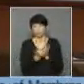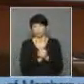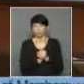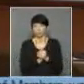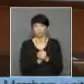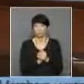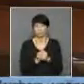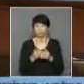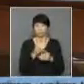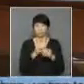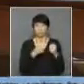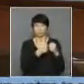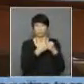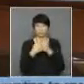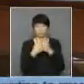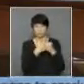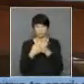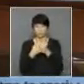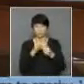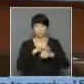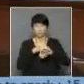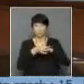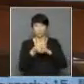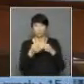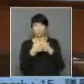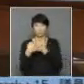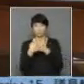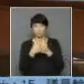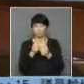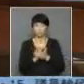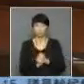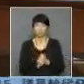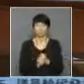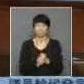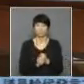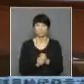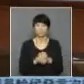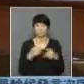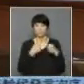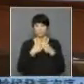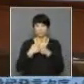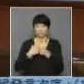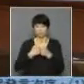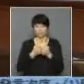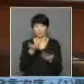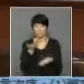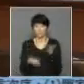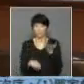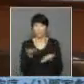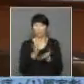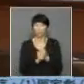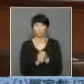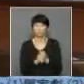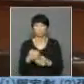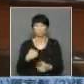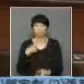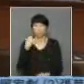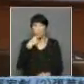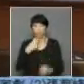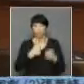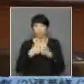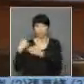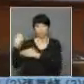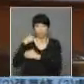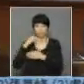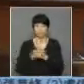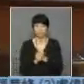社會和社會的比較歸根到底都是競爭力的比較，而我所說的競爭力是